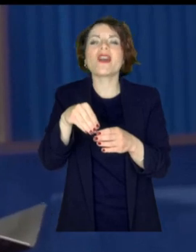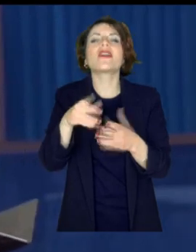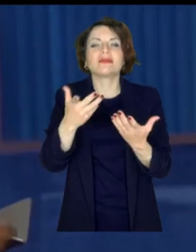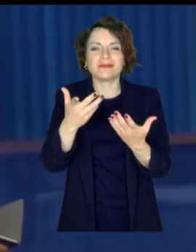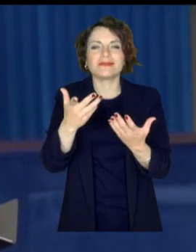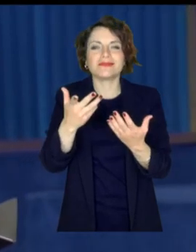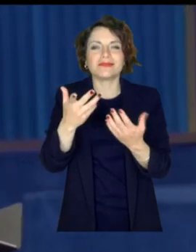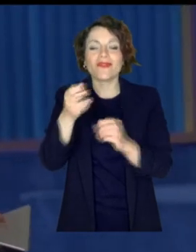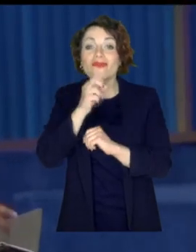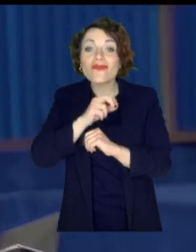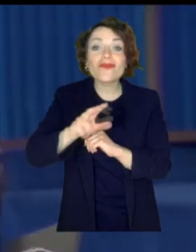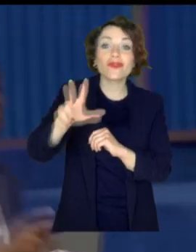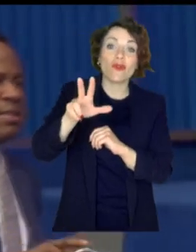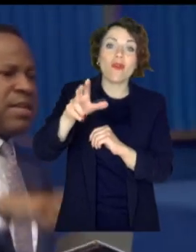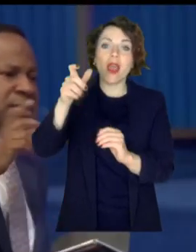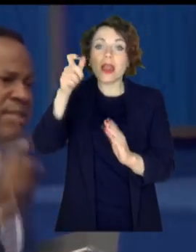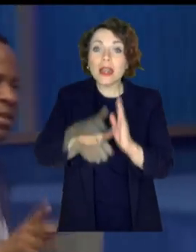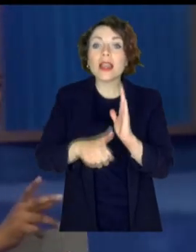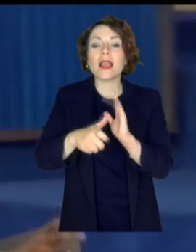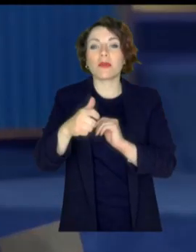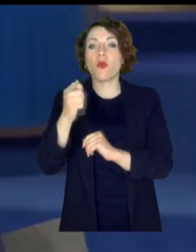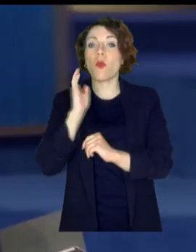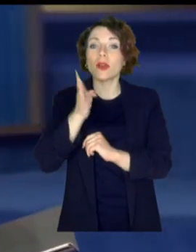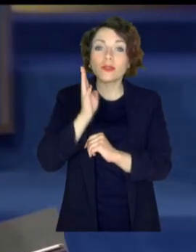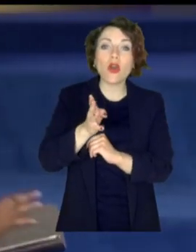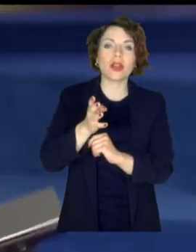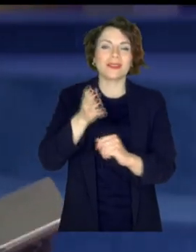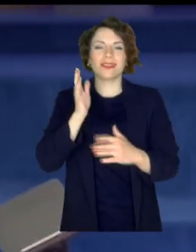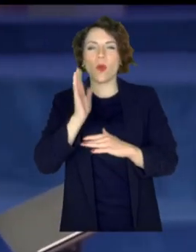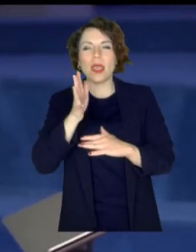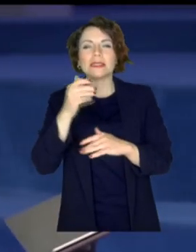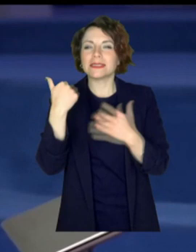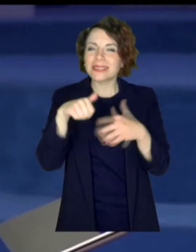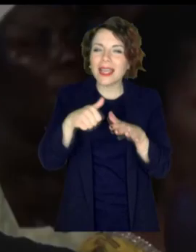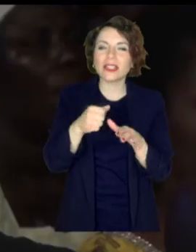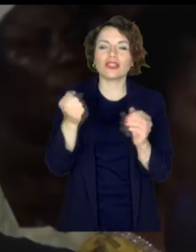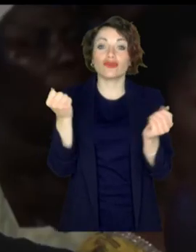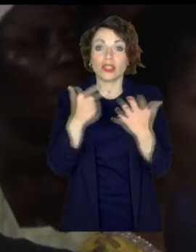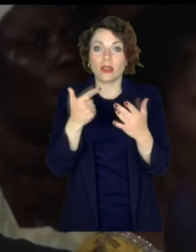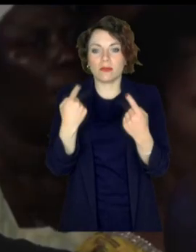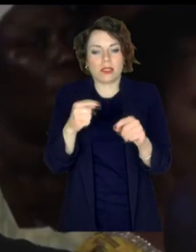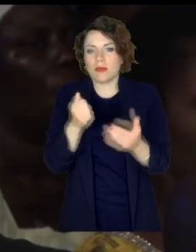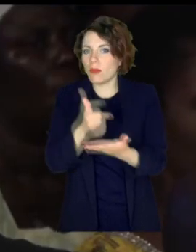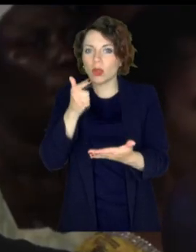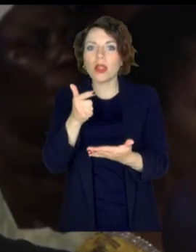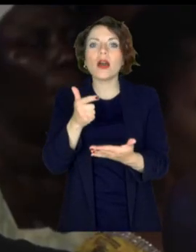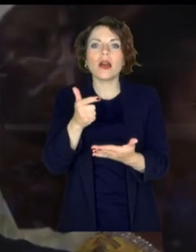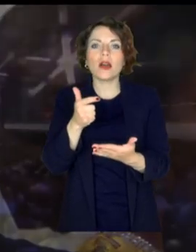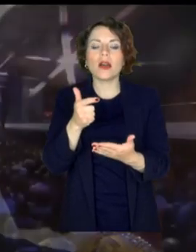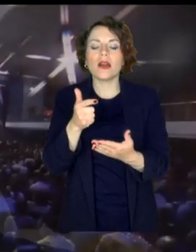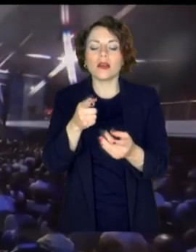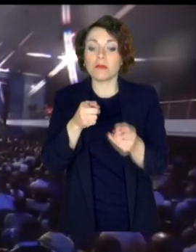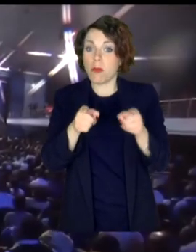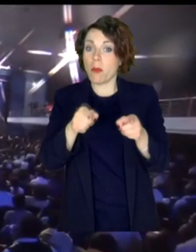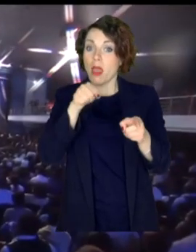di Giovanni ai capitoli 14, 15, 16 e 17. Cose molto importanti, perché da quel